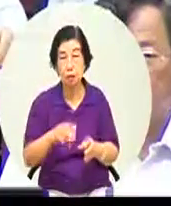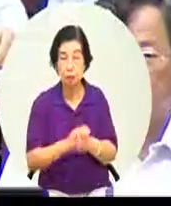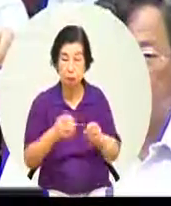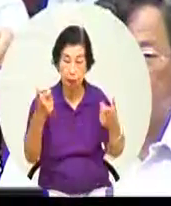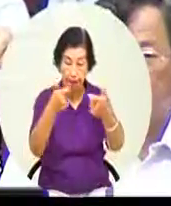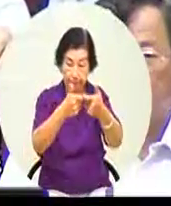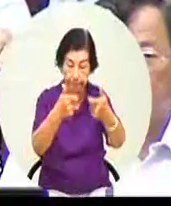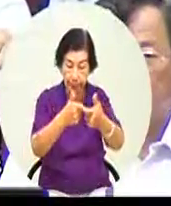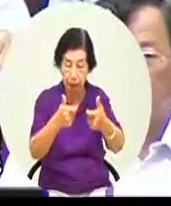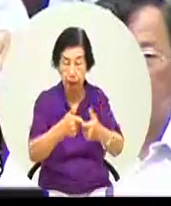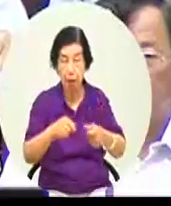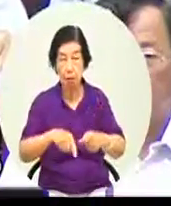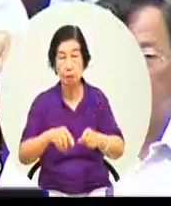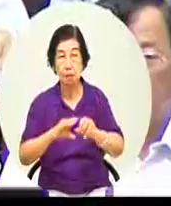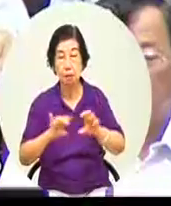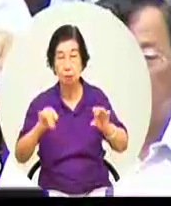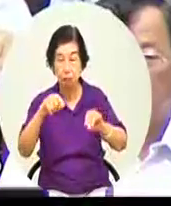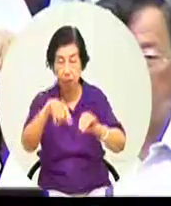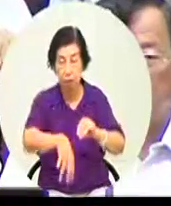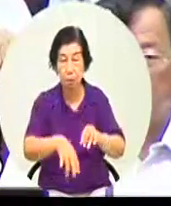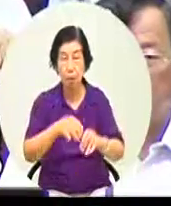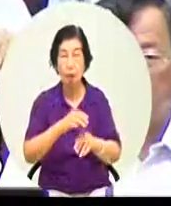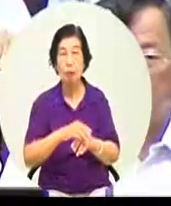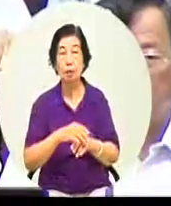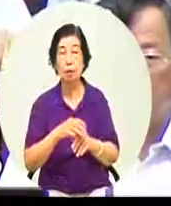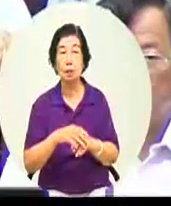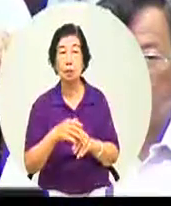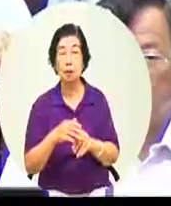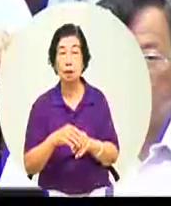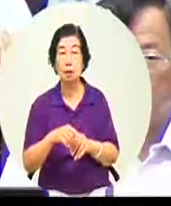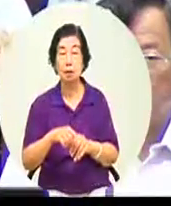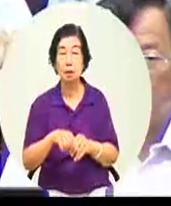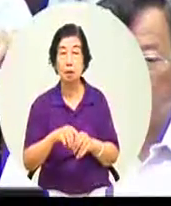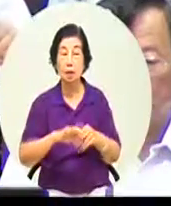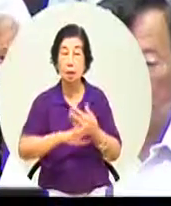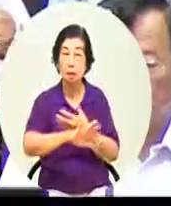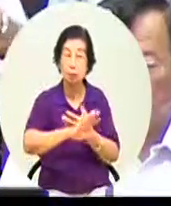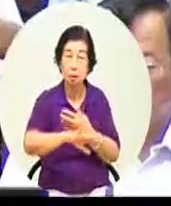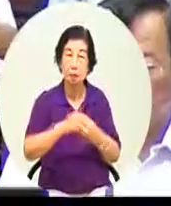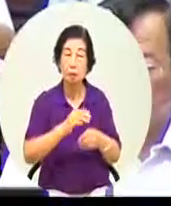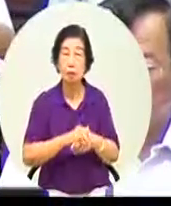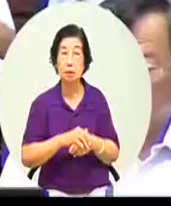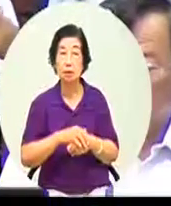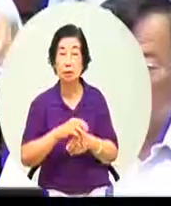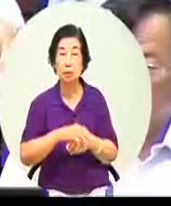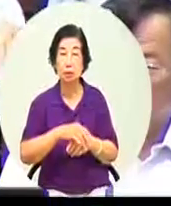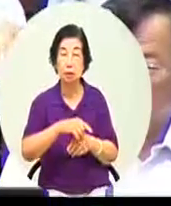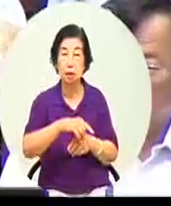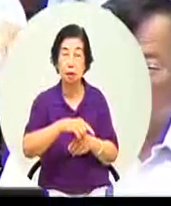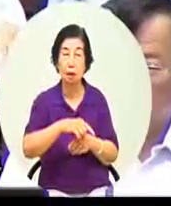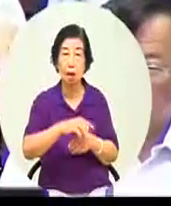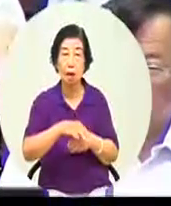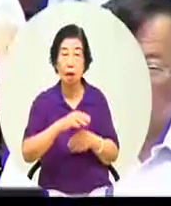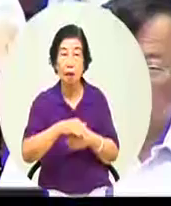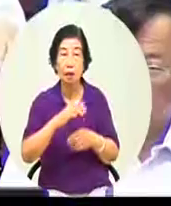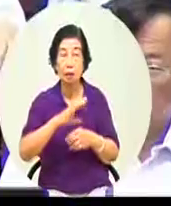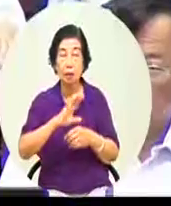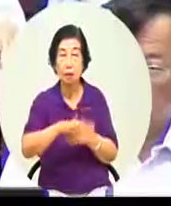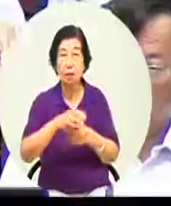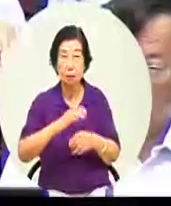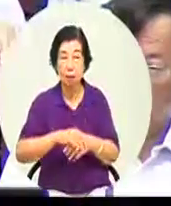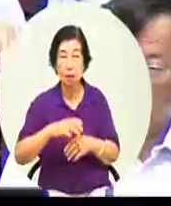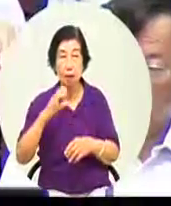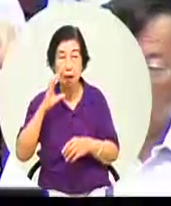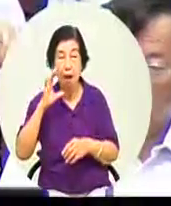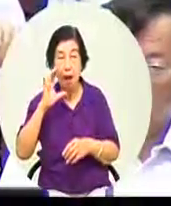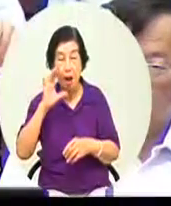林的游程有什么样的一个设计哈。那谈到穆斯林的这个部分，当然有很多的配套，包括这个哈拉认证的是不是有友